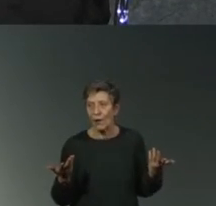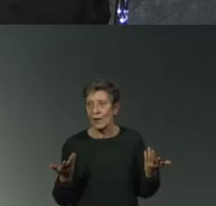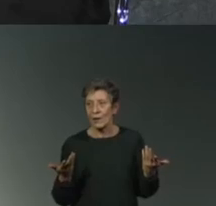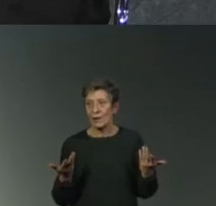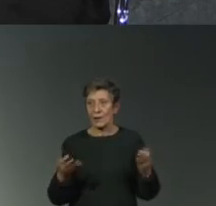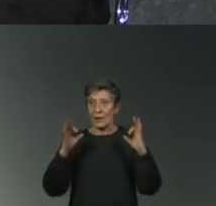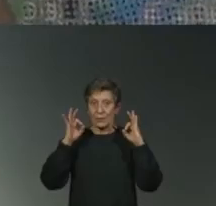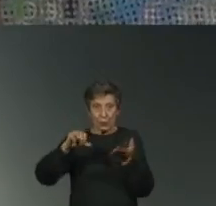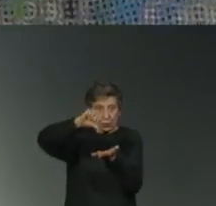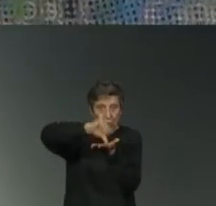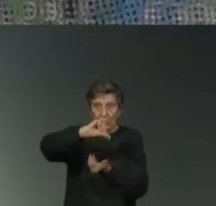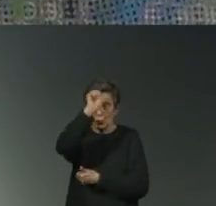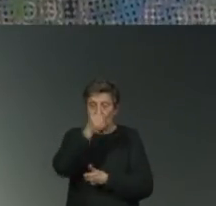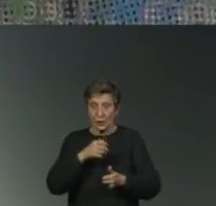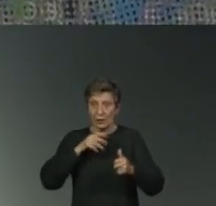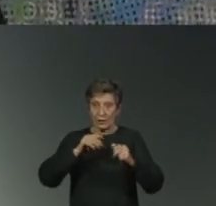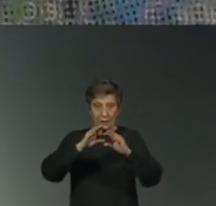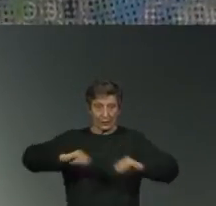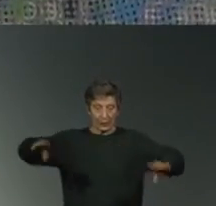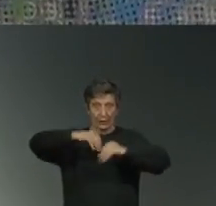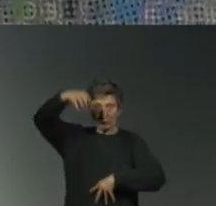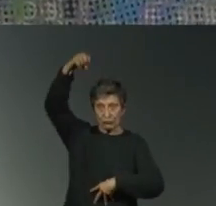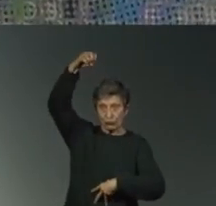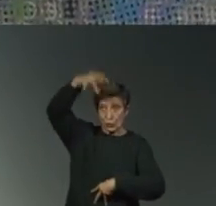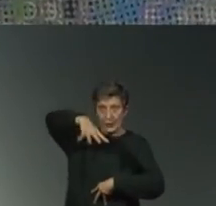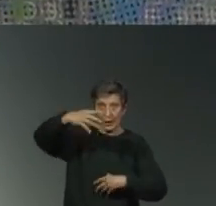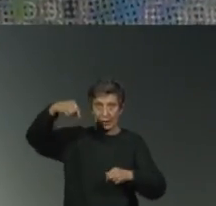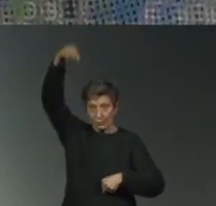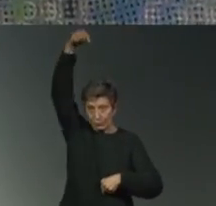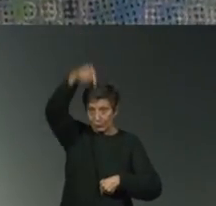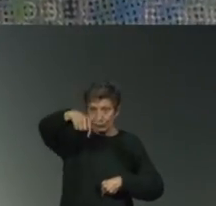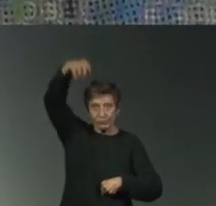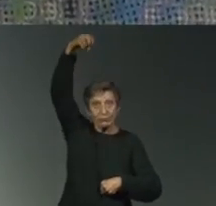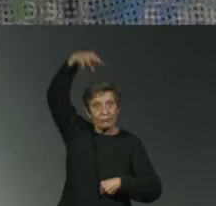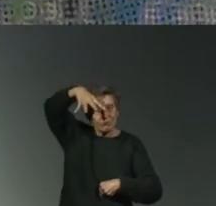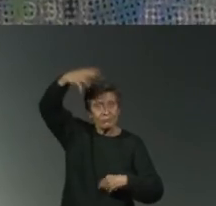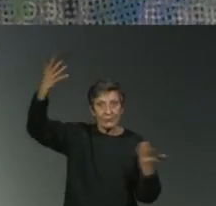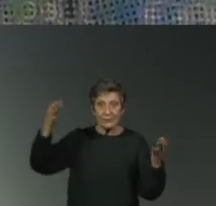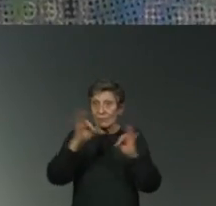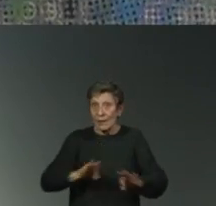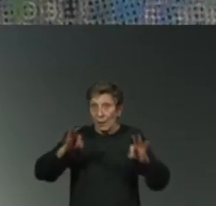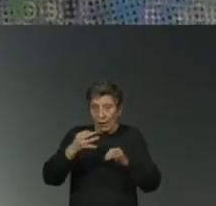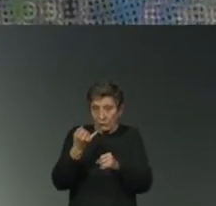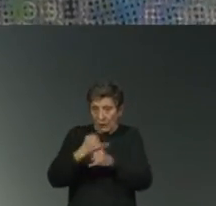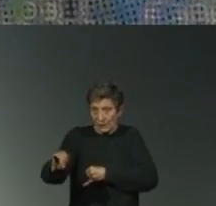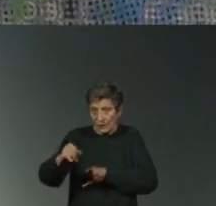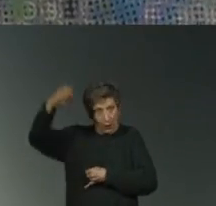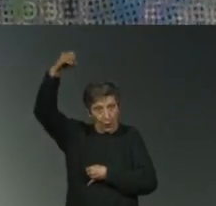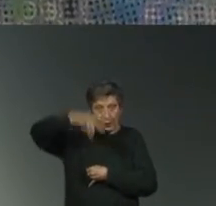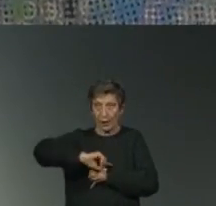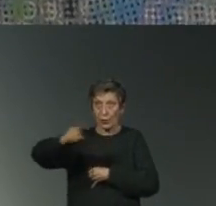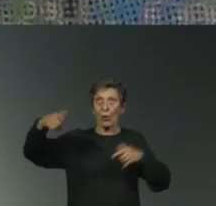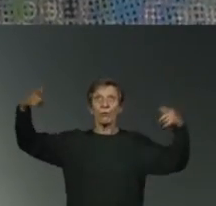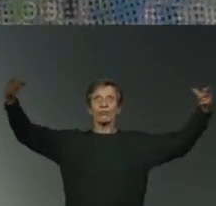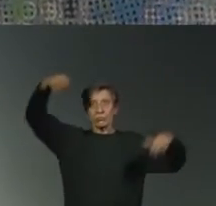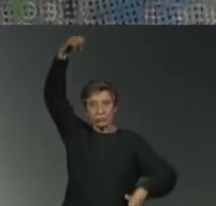du musée, il y a un espace de lumière éclairé zénithalement. Il n'y a pas de lumière artificielle. Et